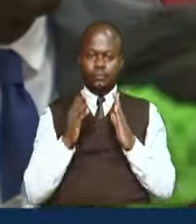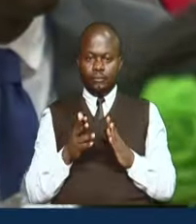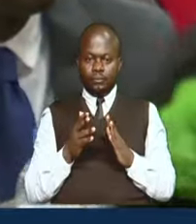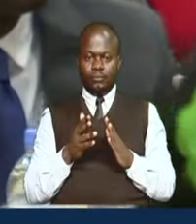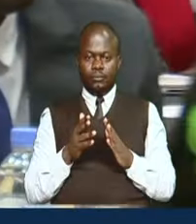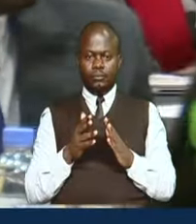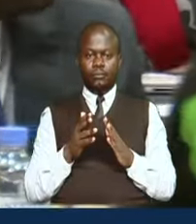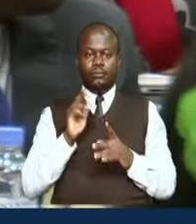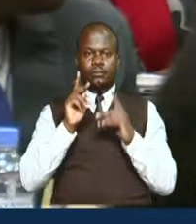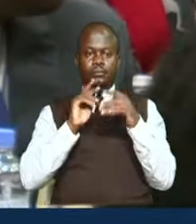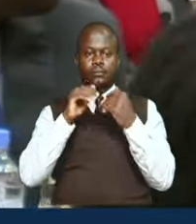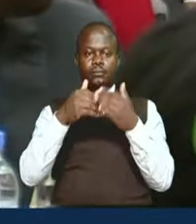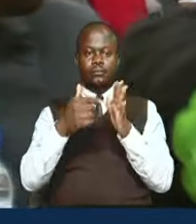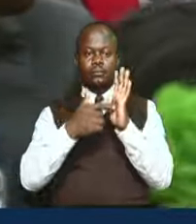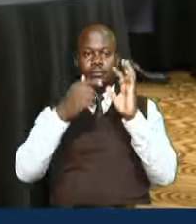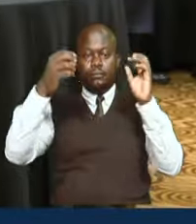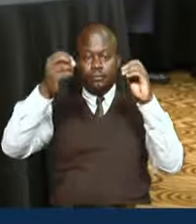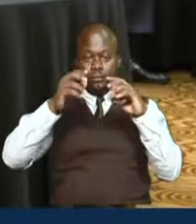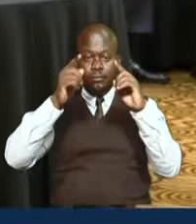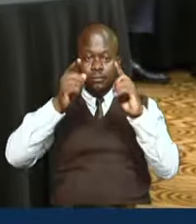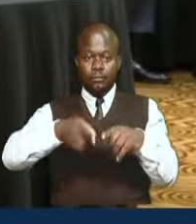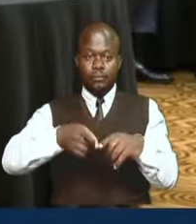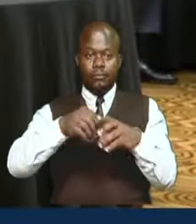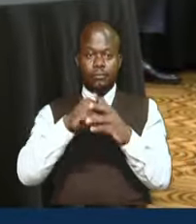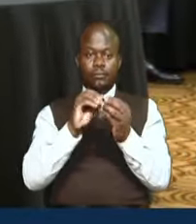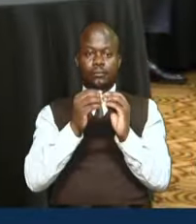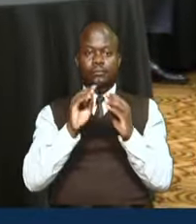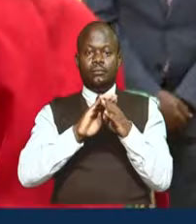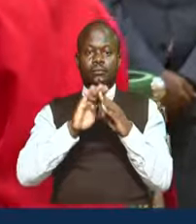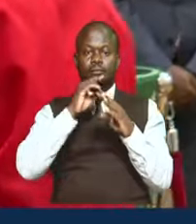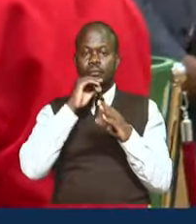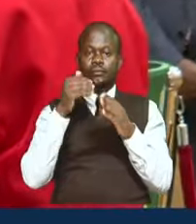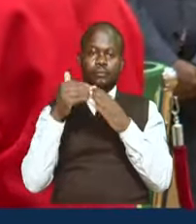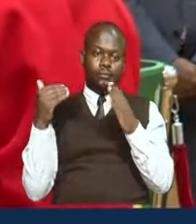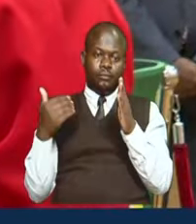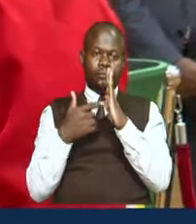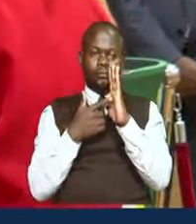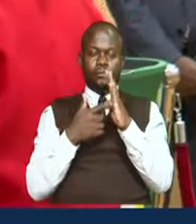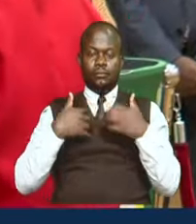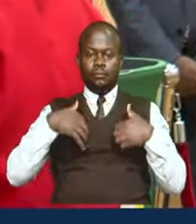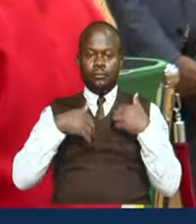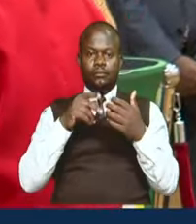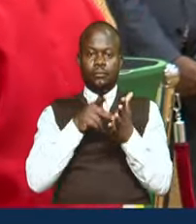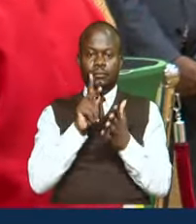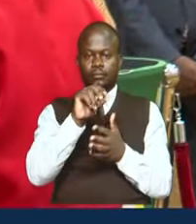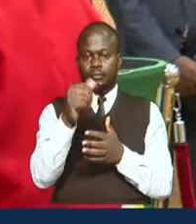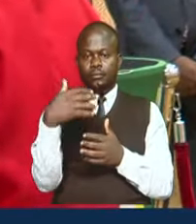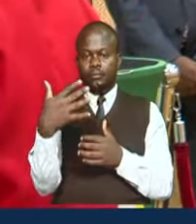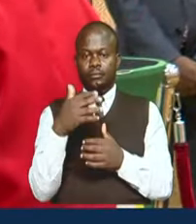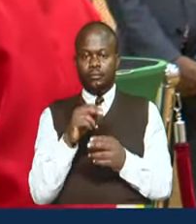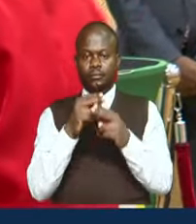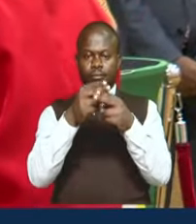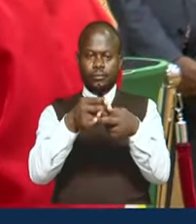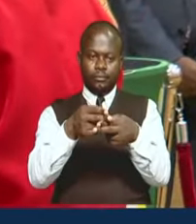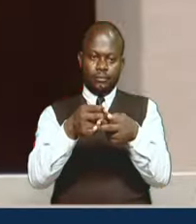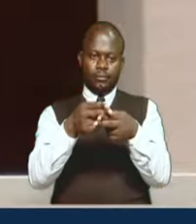ubu bwitabire bwagaragaye bwaje busanga umubare munini w'abashoramari bari babanje kugaragaza ubushake bwo kugura izindi mapuro meshwa mwenda za ziri